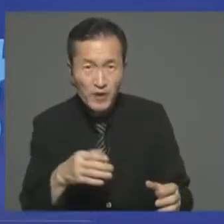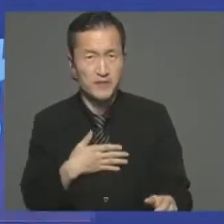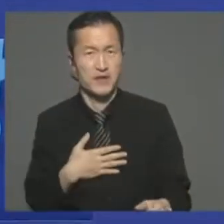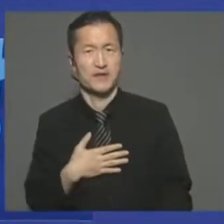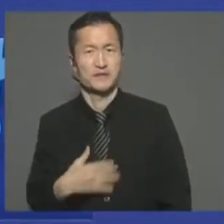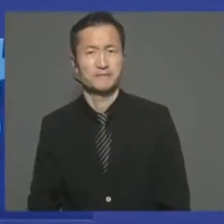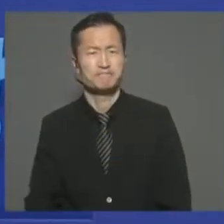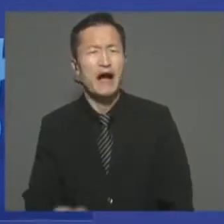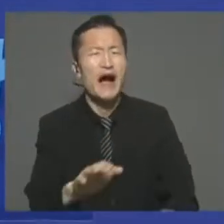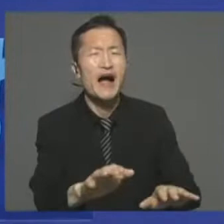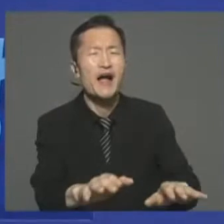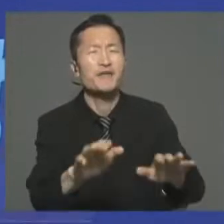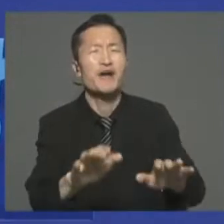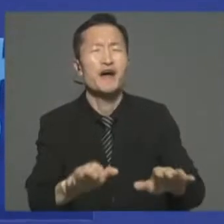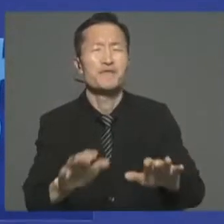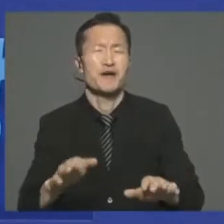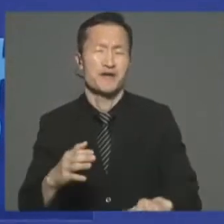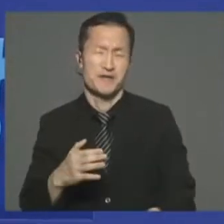설득하고 자제시키겠습니다.